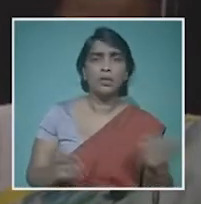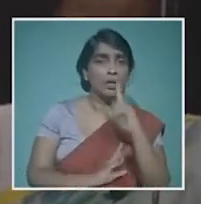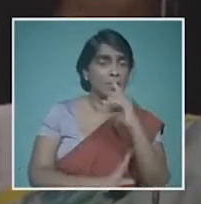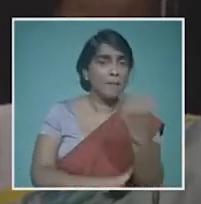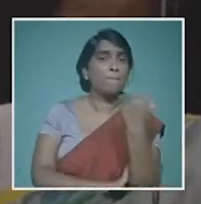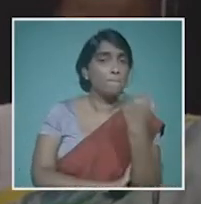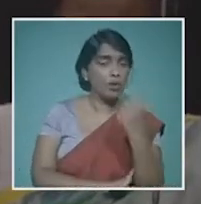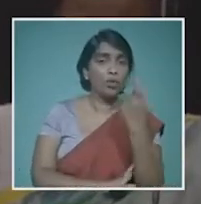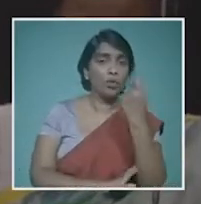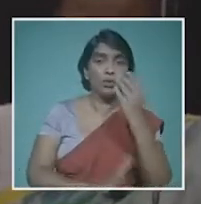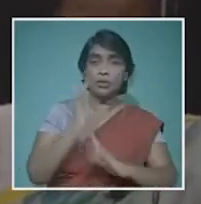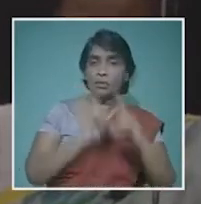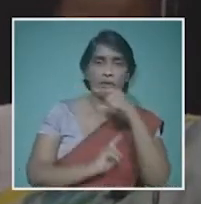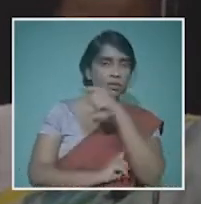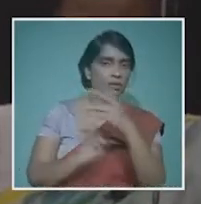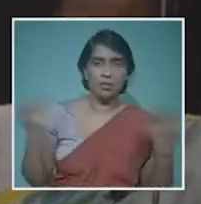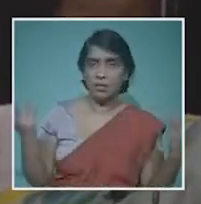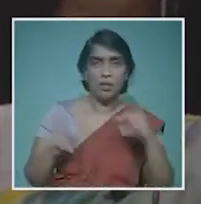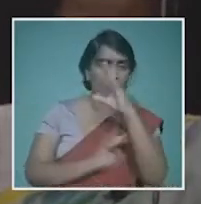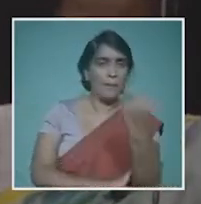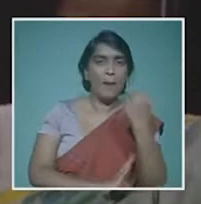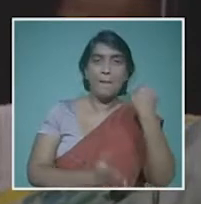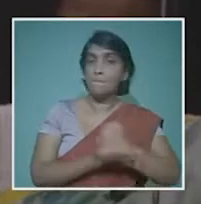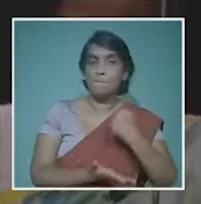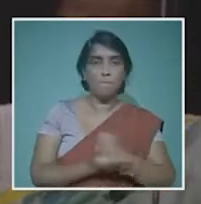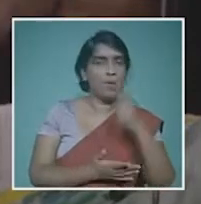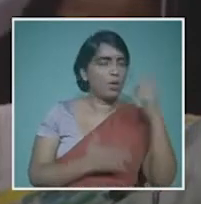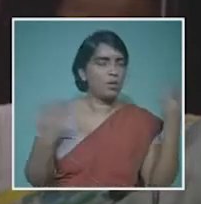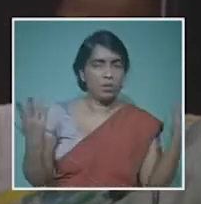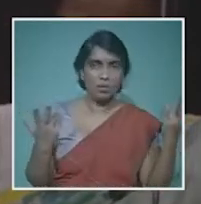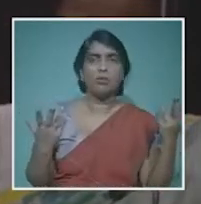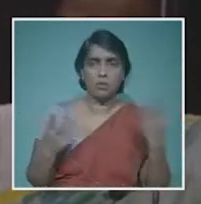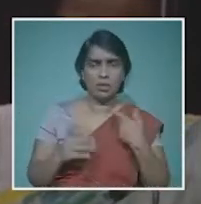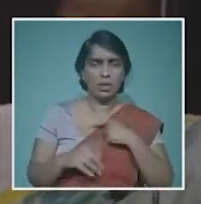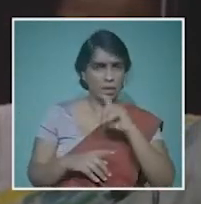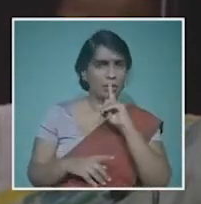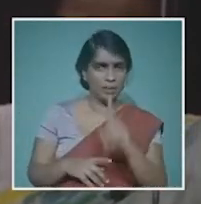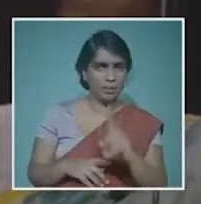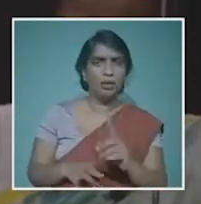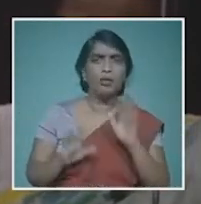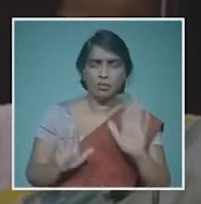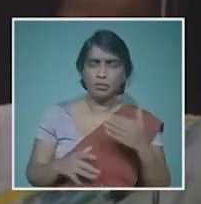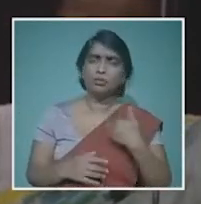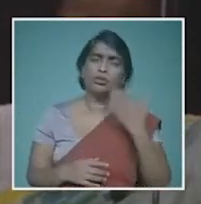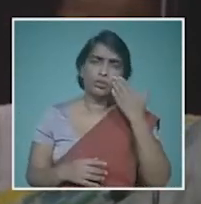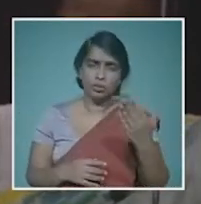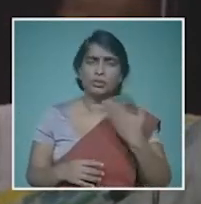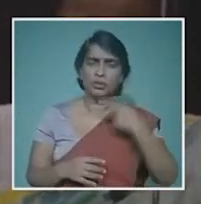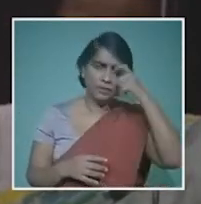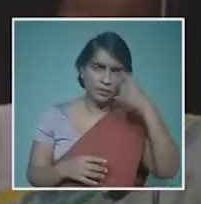බලයක් මුදල් අමාත්‍යාංශයට නැහැ. එහෙම බලයක් මහ බැංකුවට නැහැ. මම ඒක වරක් කිව්වා. දැන් මට පේනවා, මම